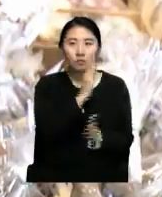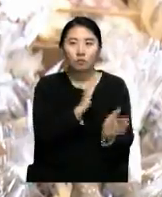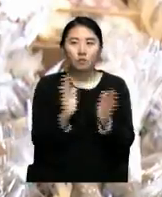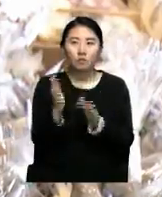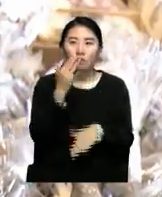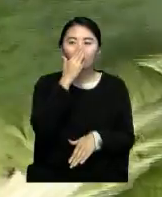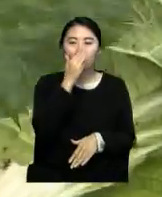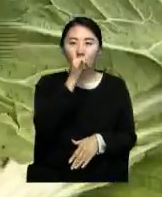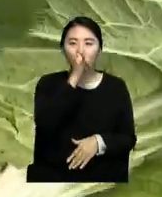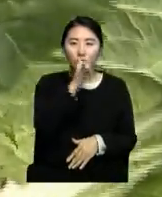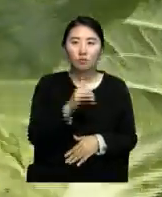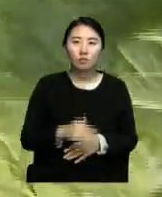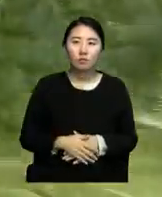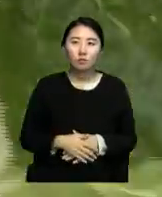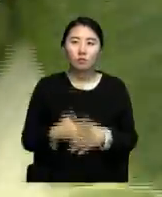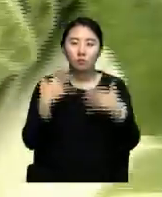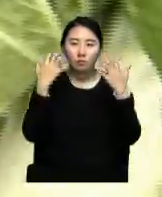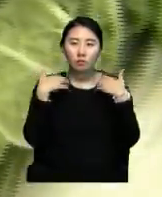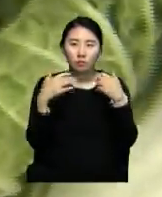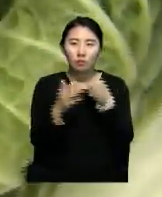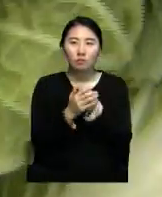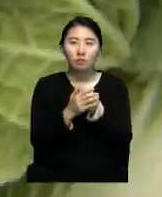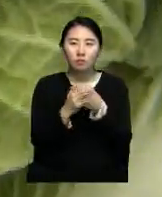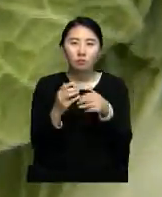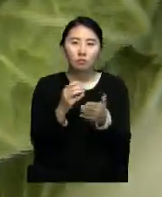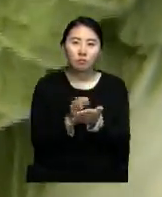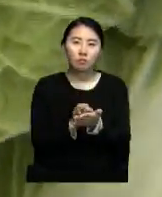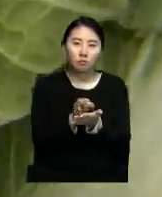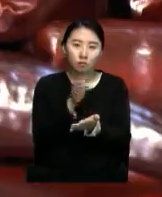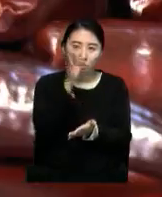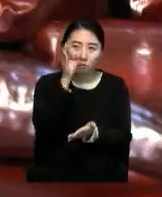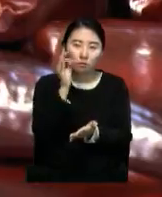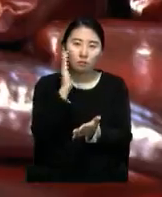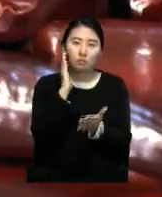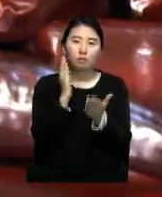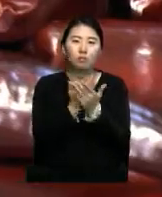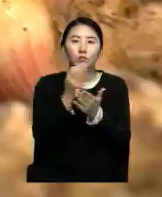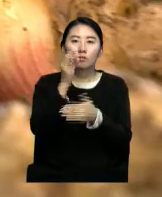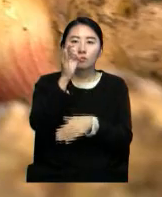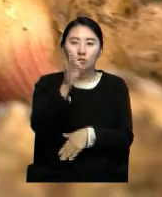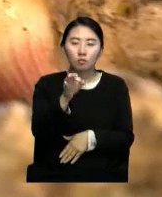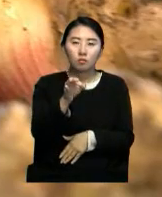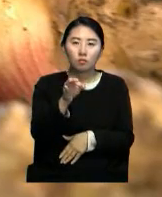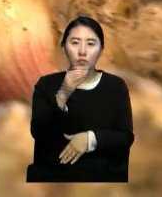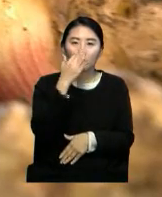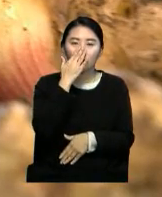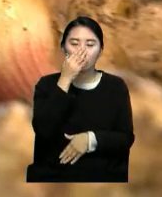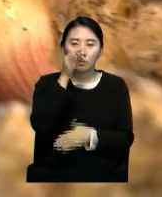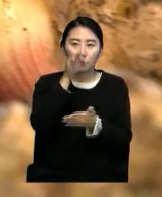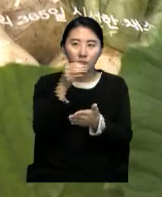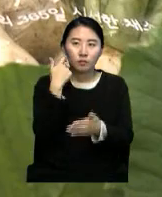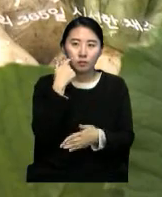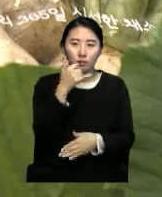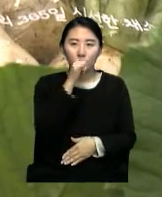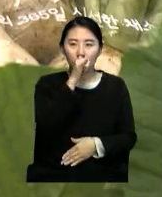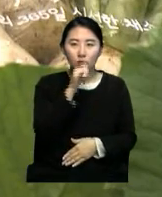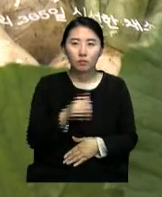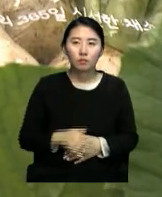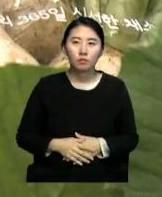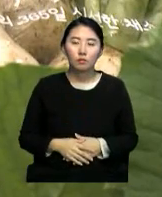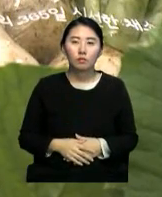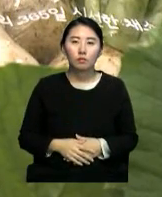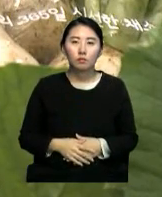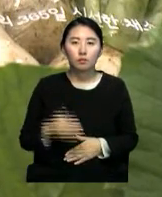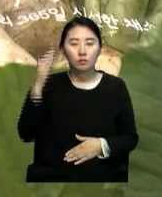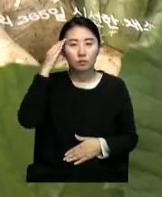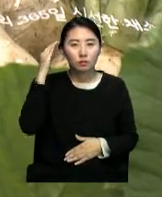정리되어 있어서 좋아요. 폭염 여파로 고공행진을 보이고 있는 김장 채소값도 착한 가격대를 유지하고 있습니다.